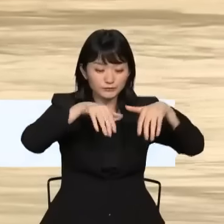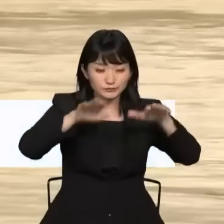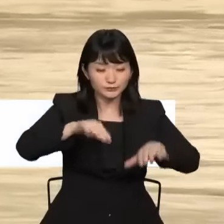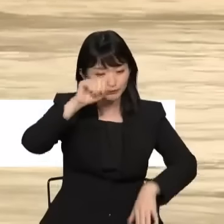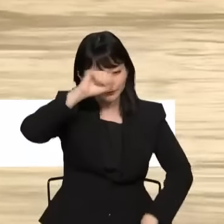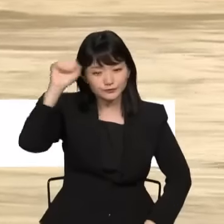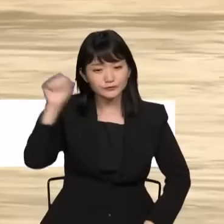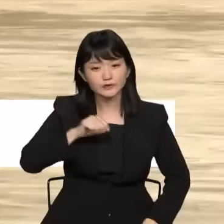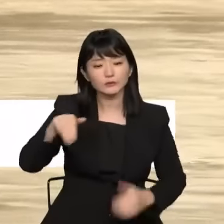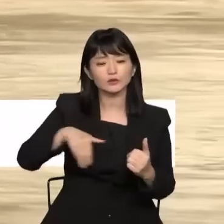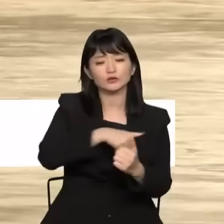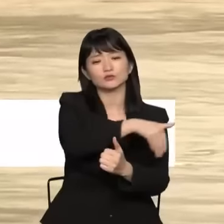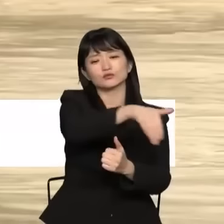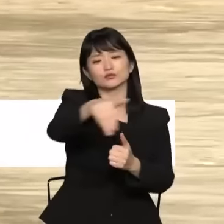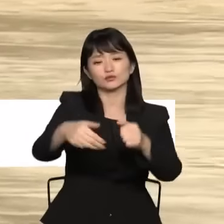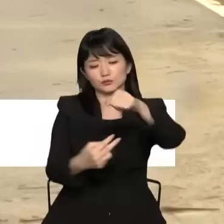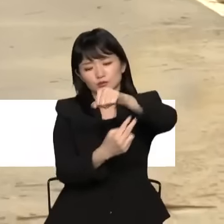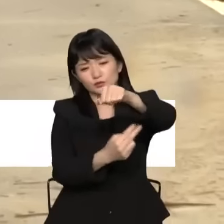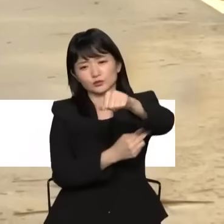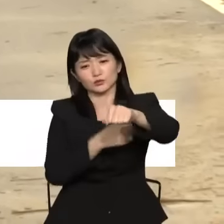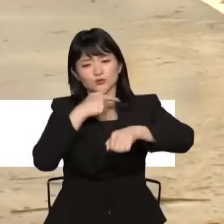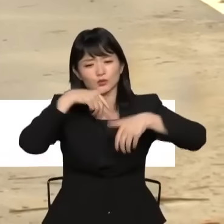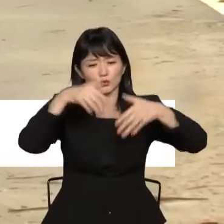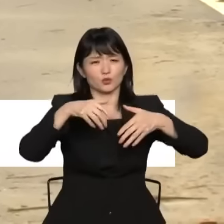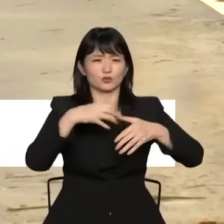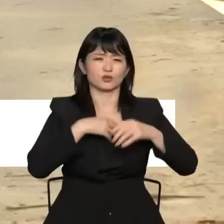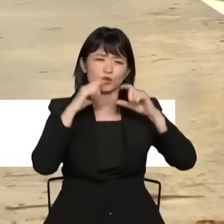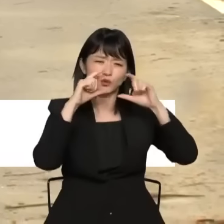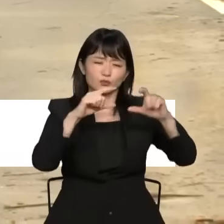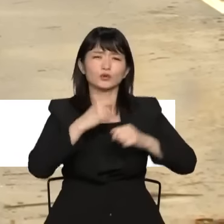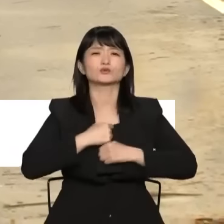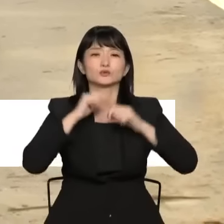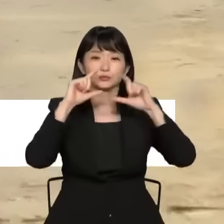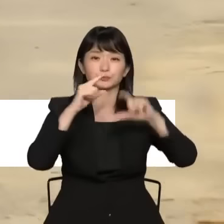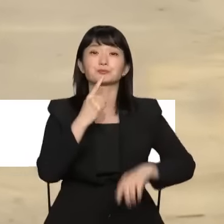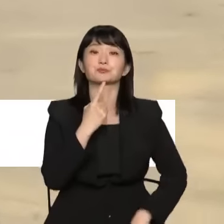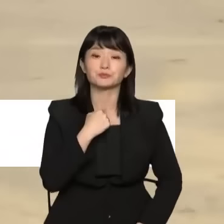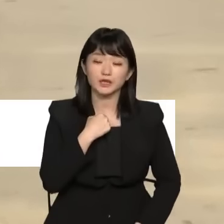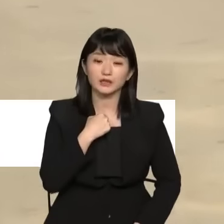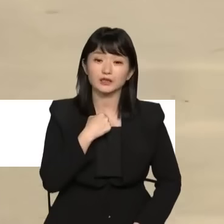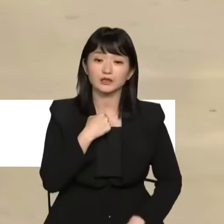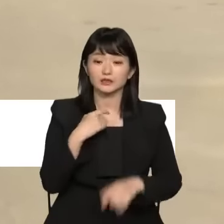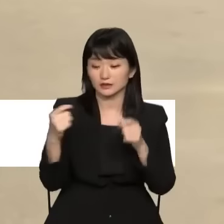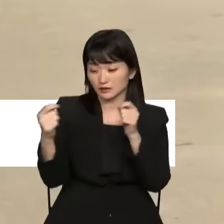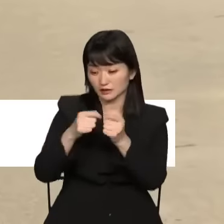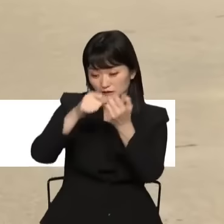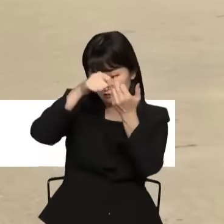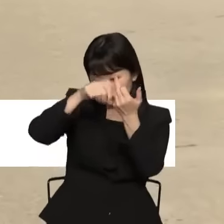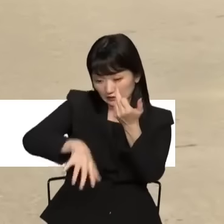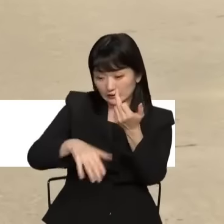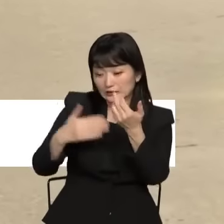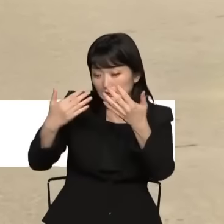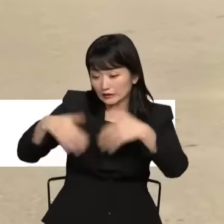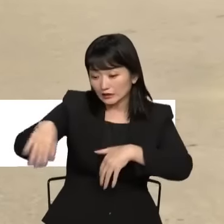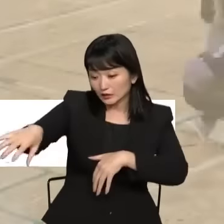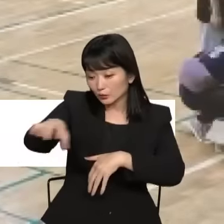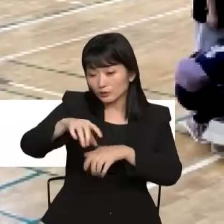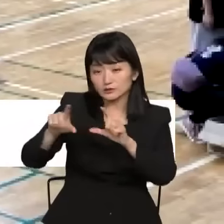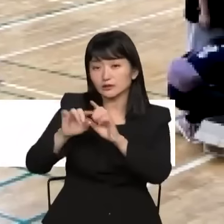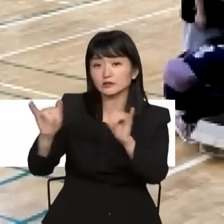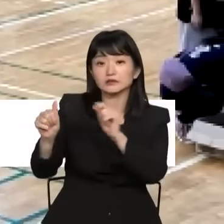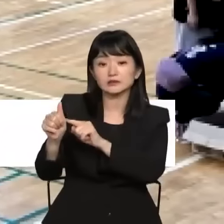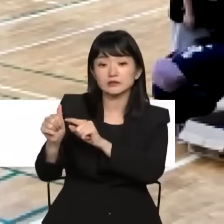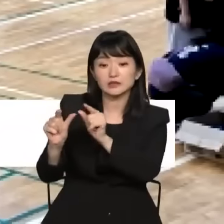이곳 주변 다리들에 호우 경보와 홍수 주의보가 내려졌습니다. 인근 산사태 취약 지역에 거주하는